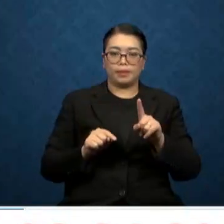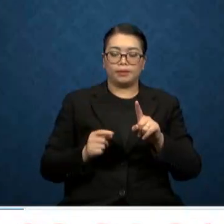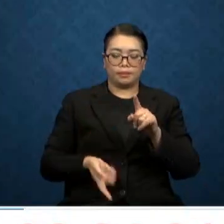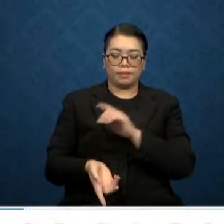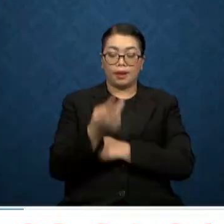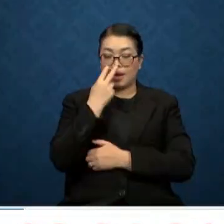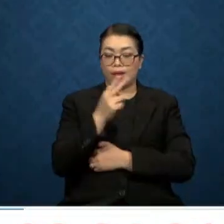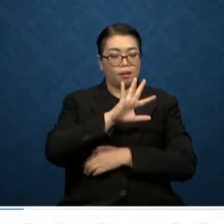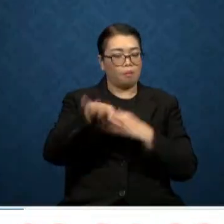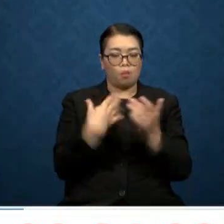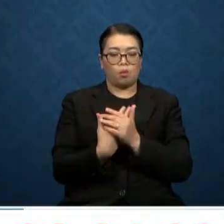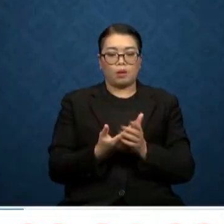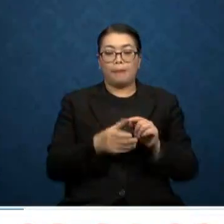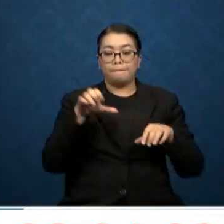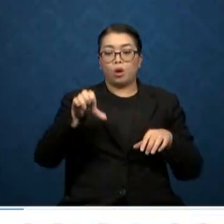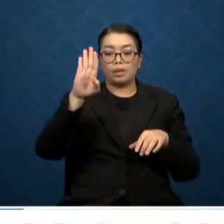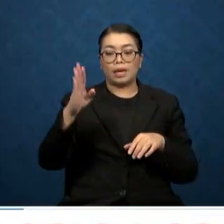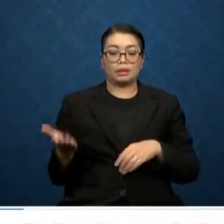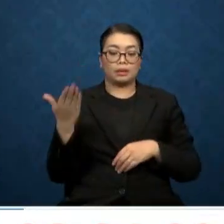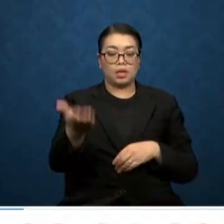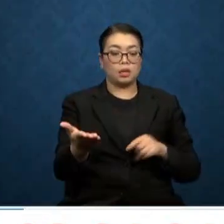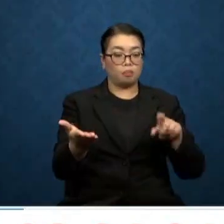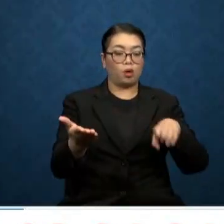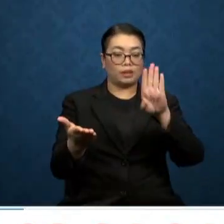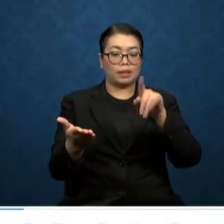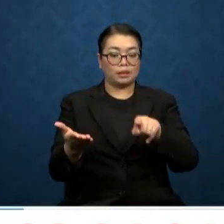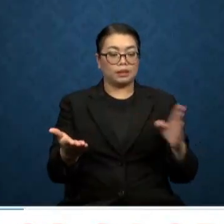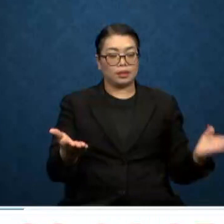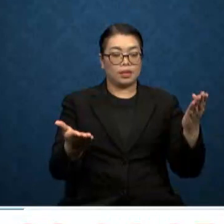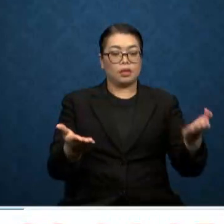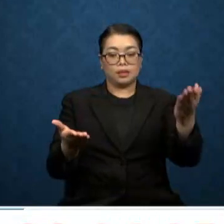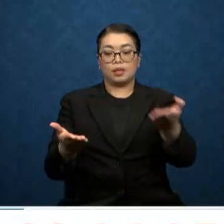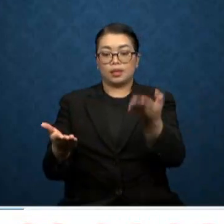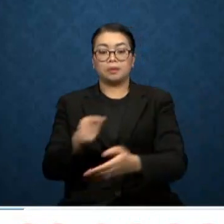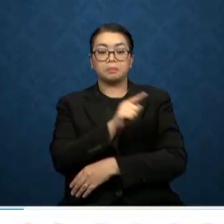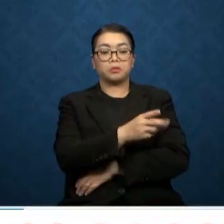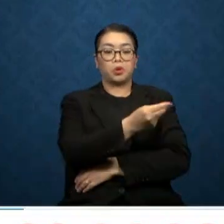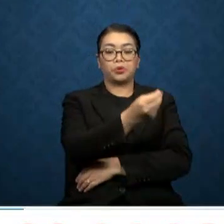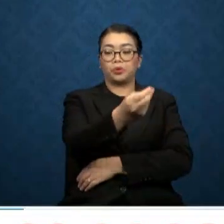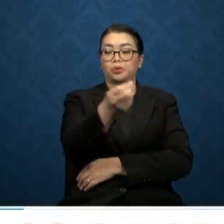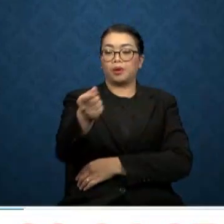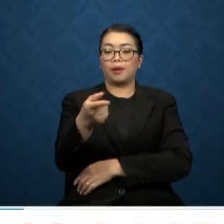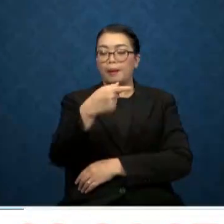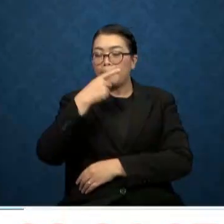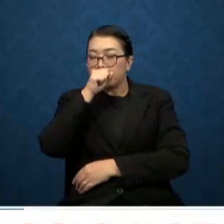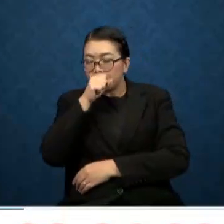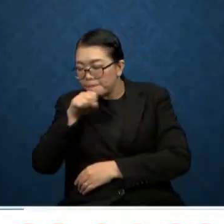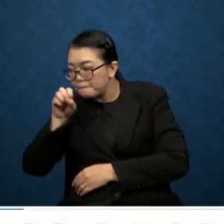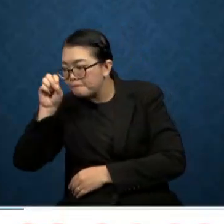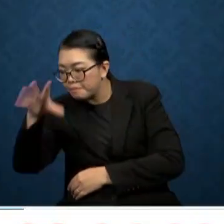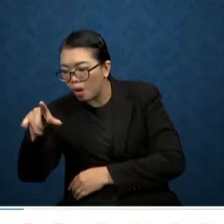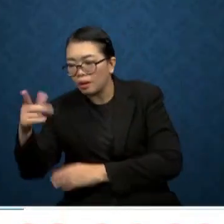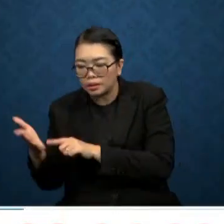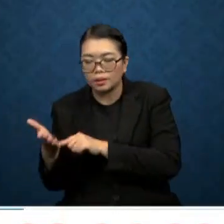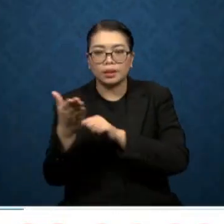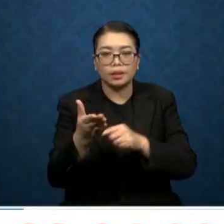ซึ่งจะดูว่าการเสนอราคาเท่าไหร่แล้วนำความลับไปแจ้งให้ผู้ว่าจ้างได้ทราบและให้